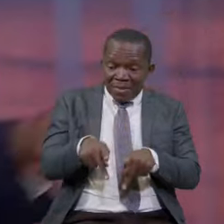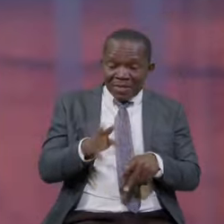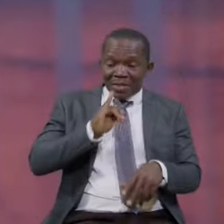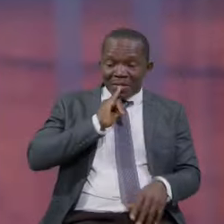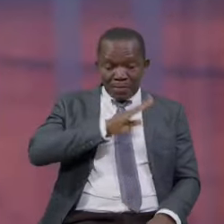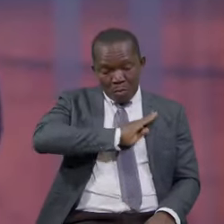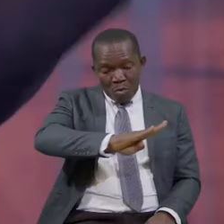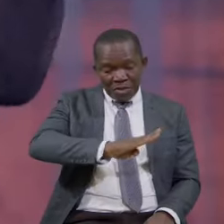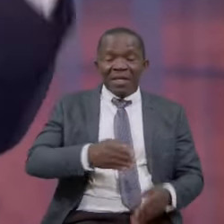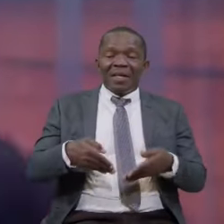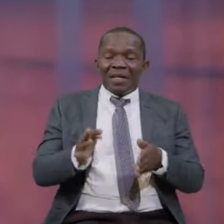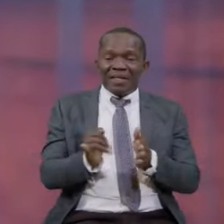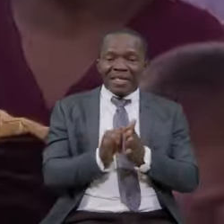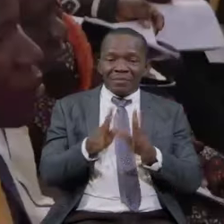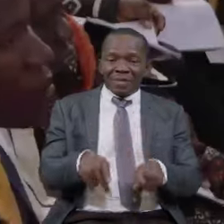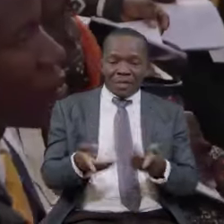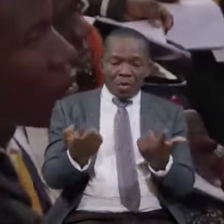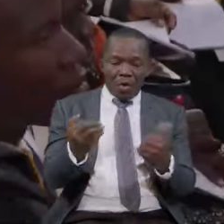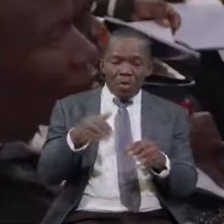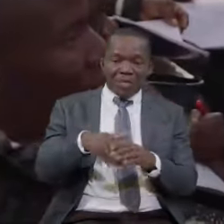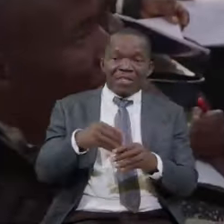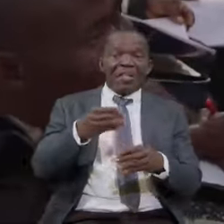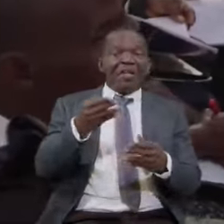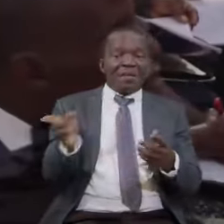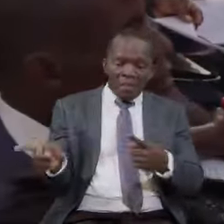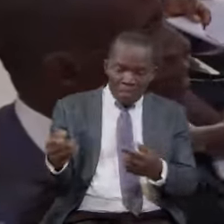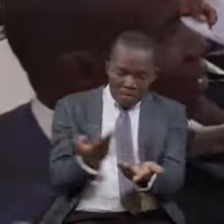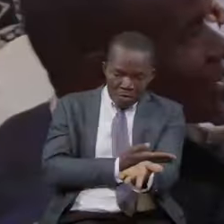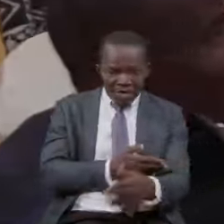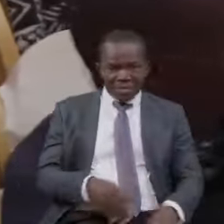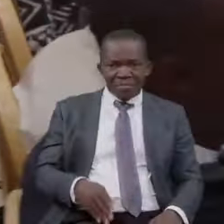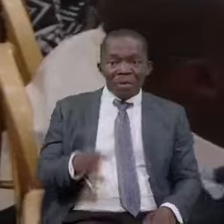vient dans les rêves dans la nuit sont des des peureux des polrons